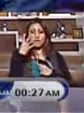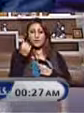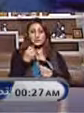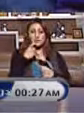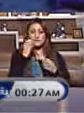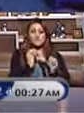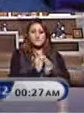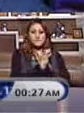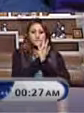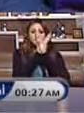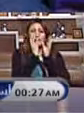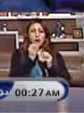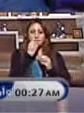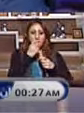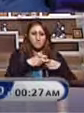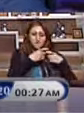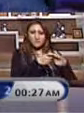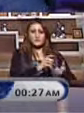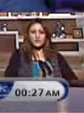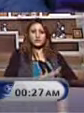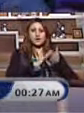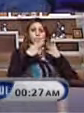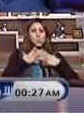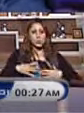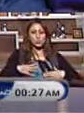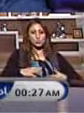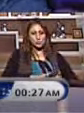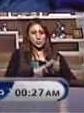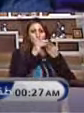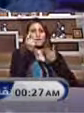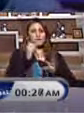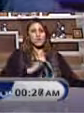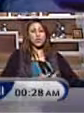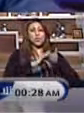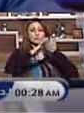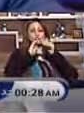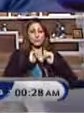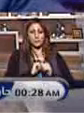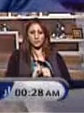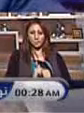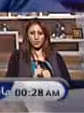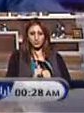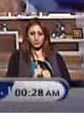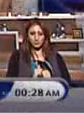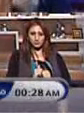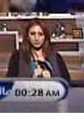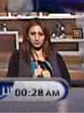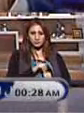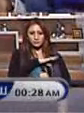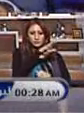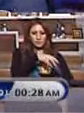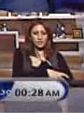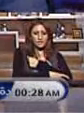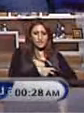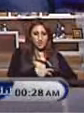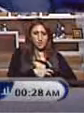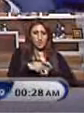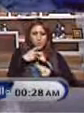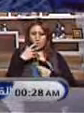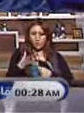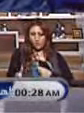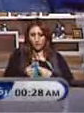لاوا الاكل الشرب المال لا احد ياخذه لماذا لان هذا وضع امام بيت